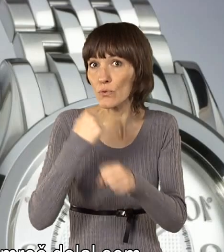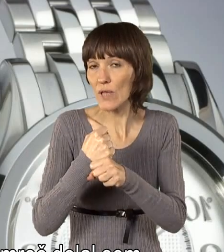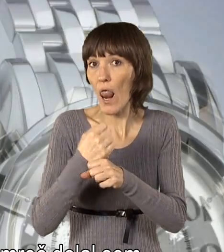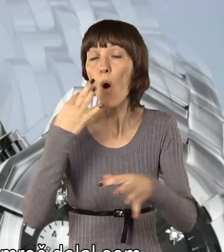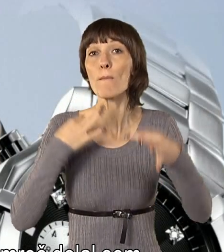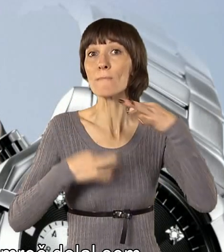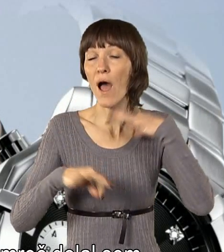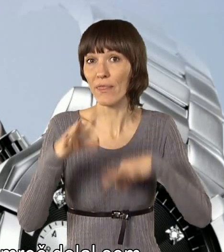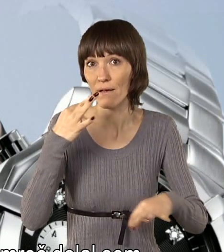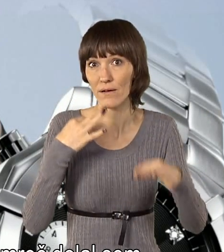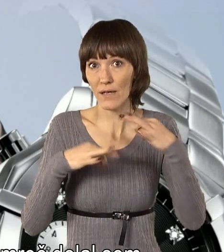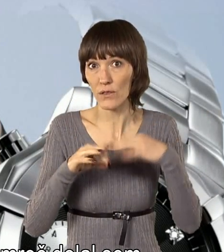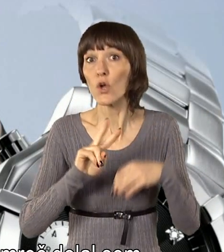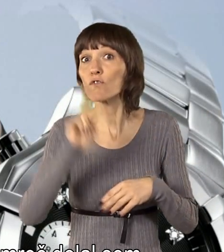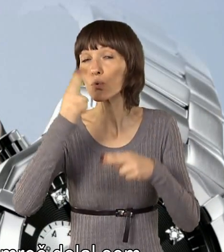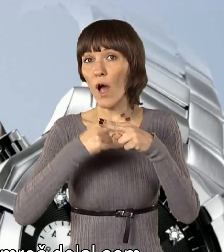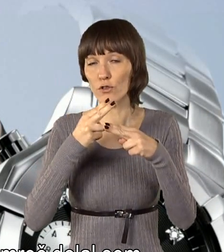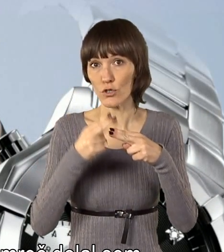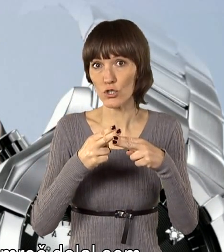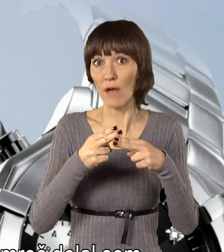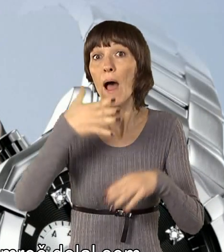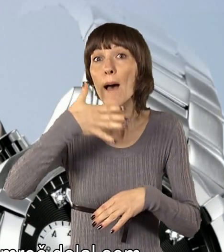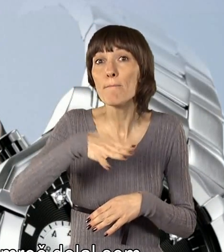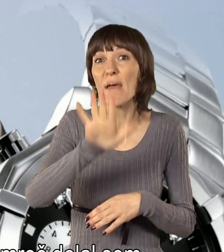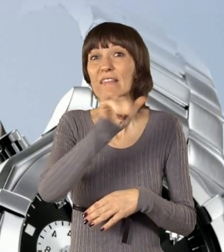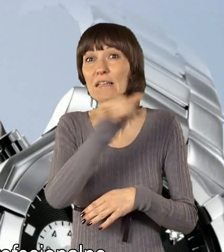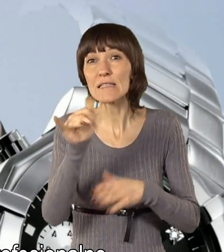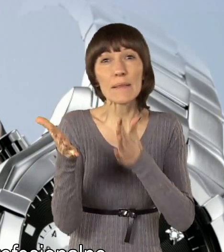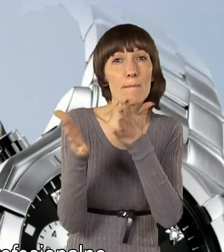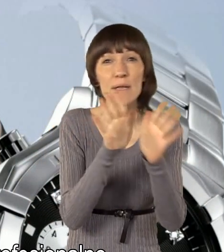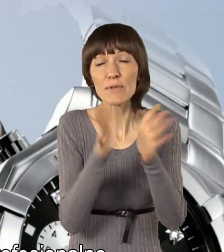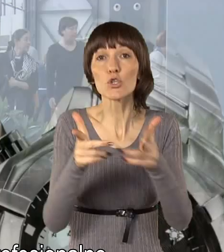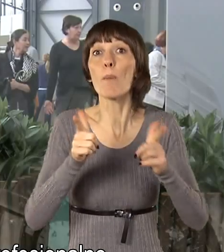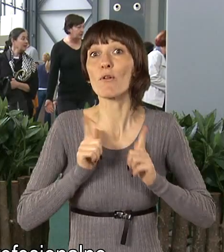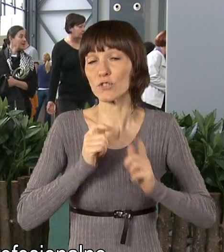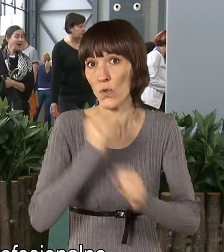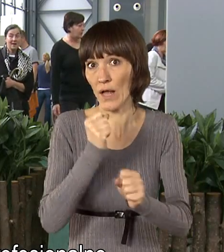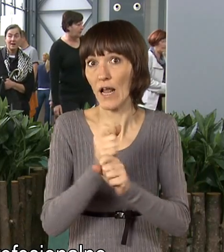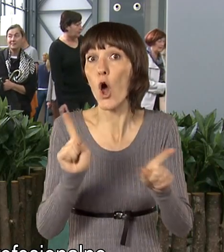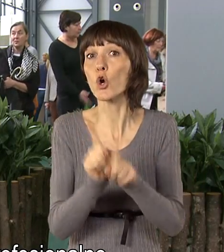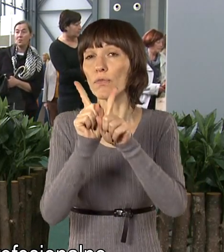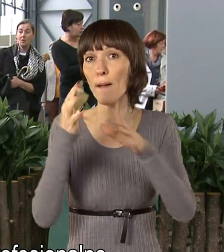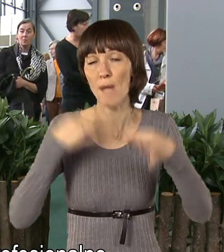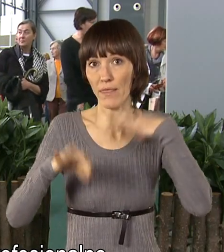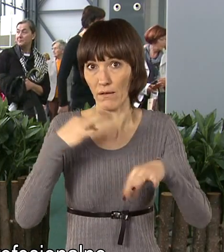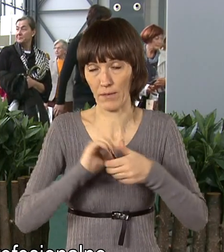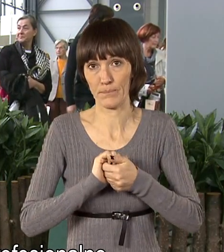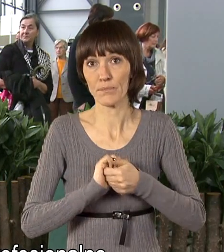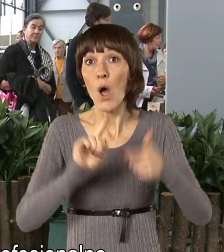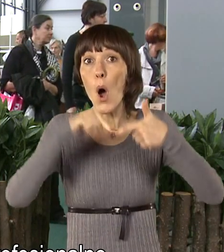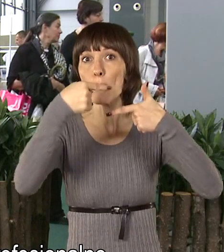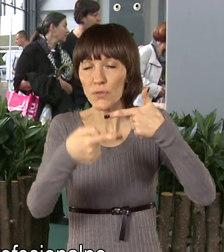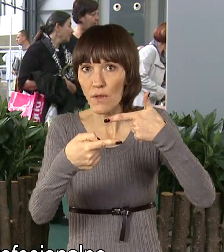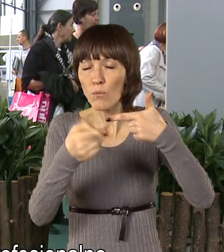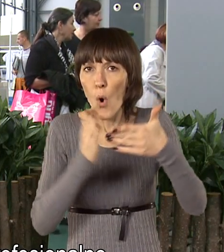kot model v tujini, 15 let približno profesionalno, potem